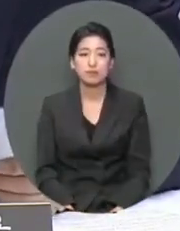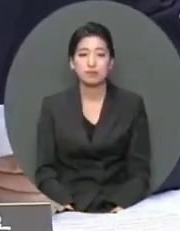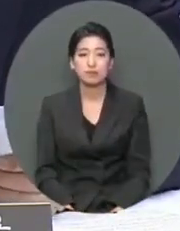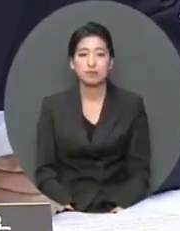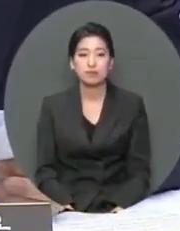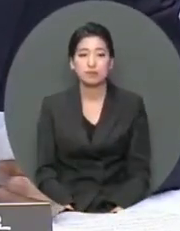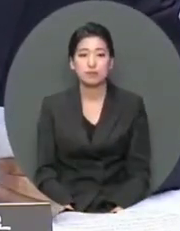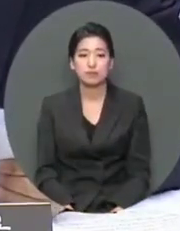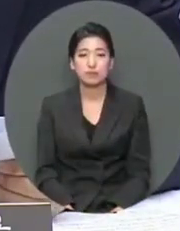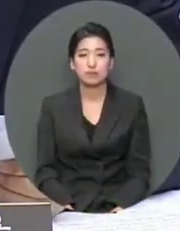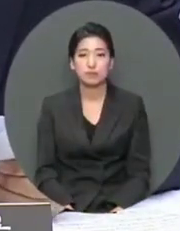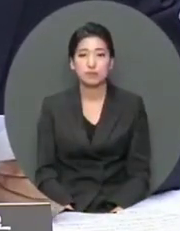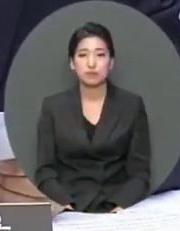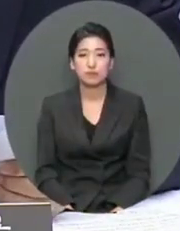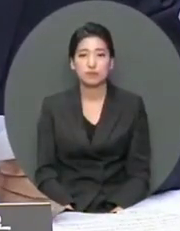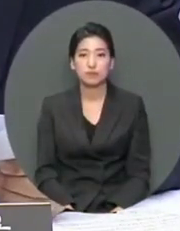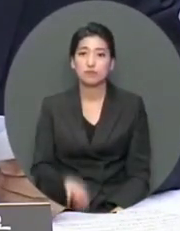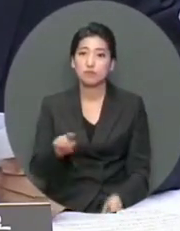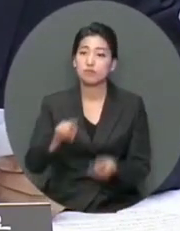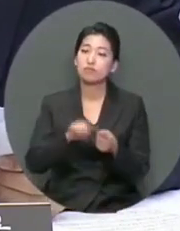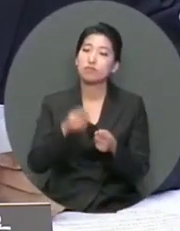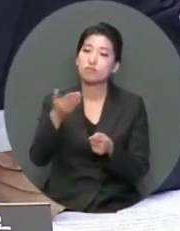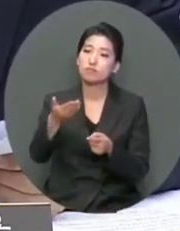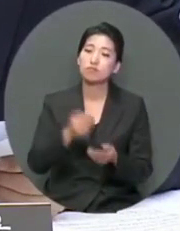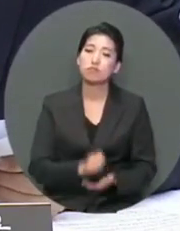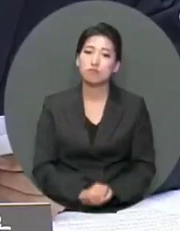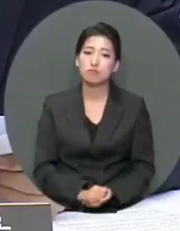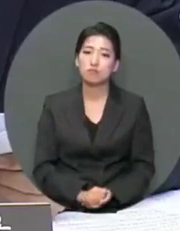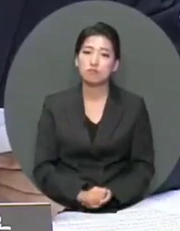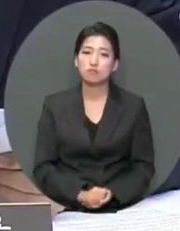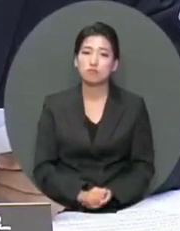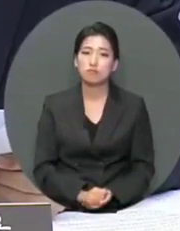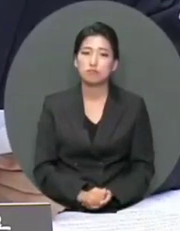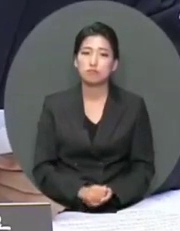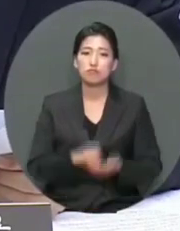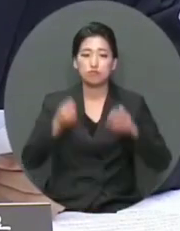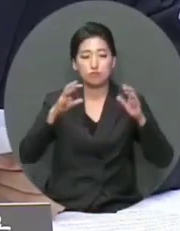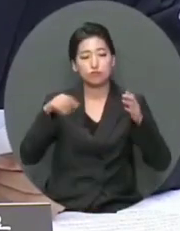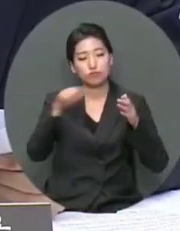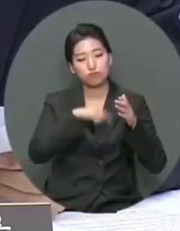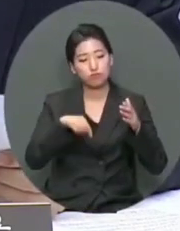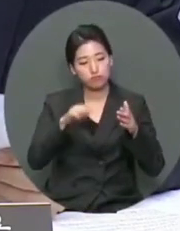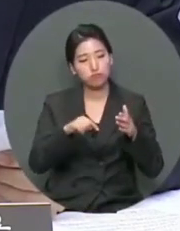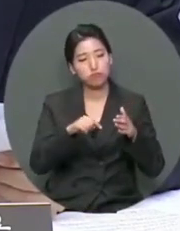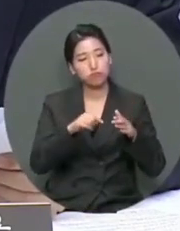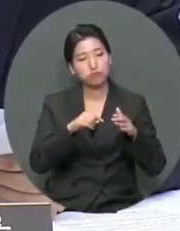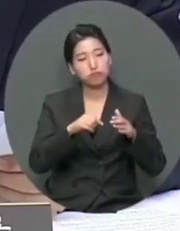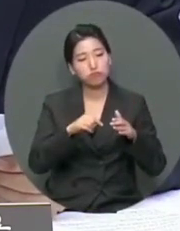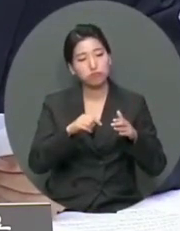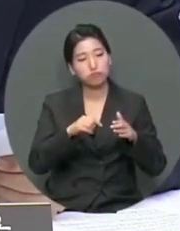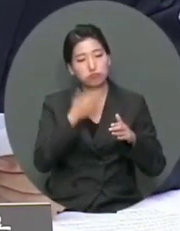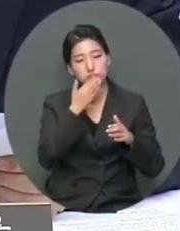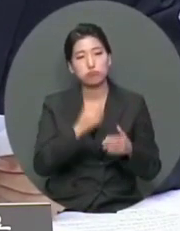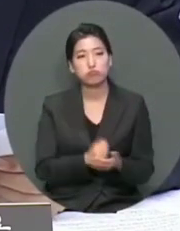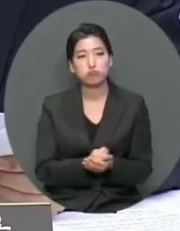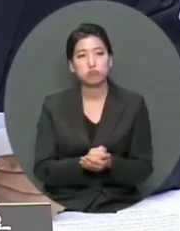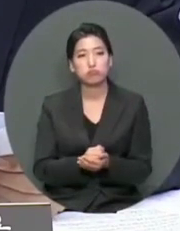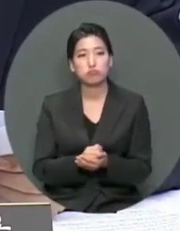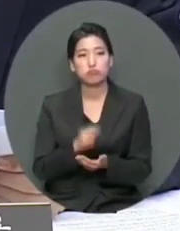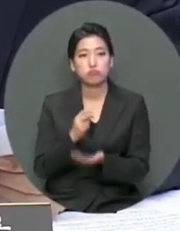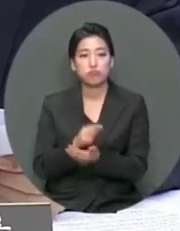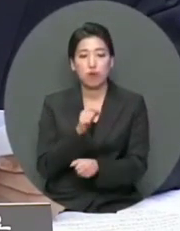대해서 후보자는 국가기관 내부 행위다. 내부 행위에 불과하다. 그리고 정당한